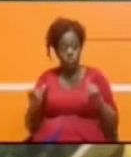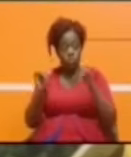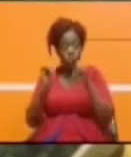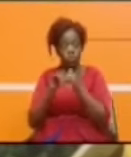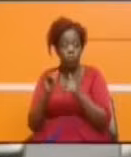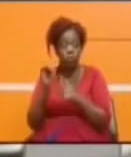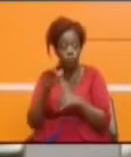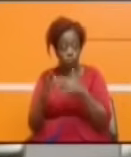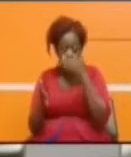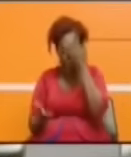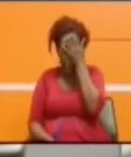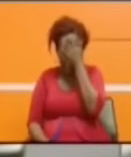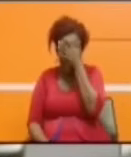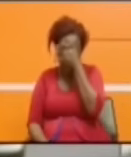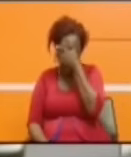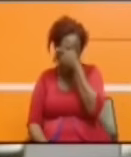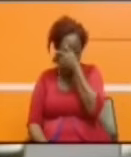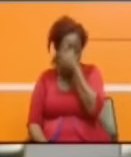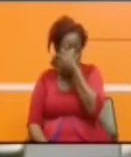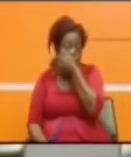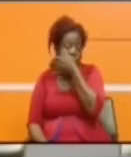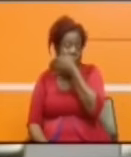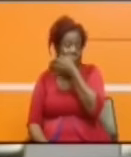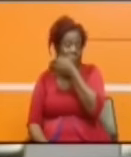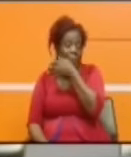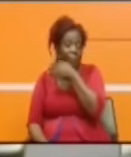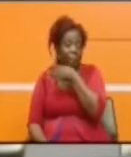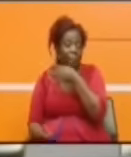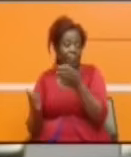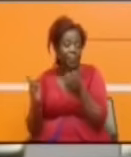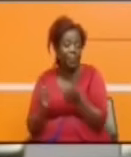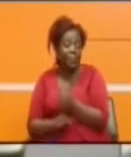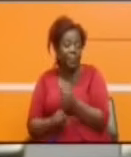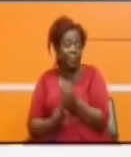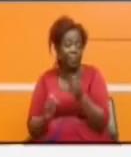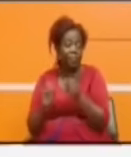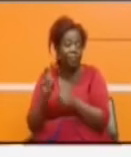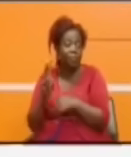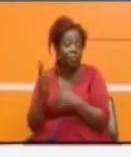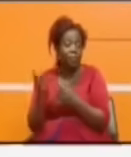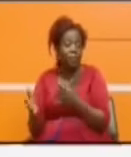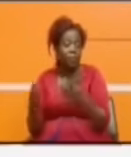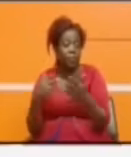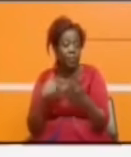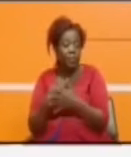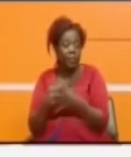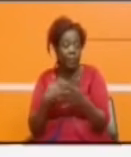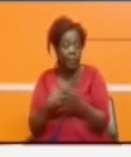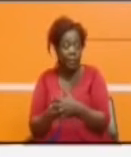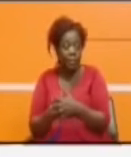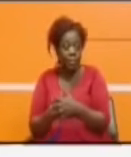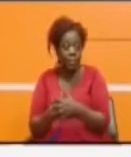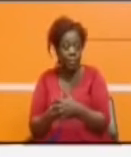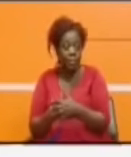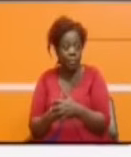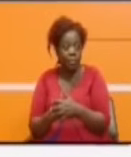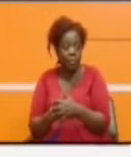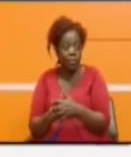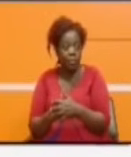kibira ky'ekitierera. We brought 12 submachine guns. Twaleeta submachine